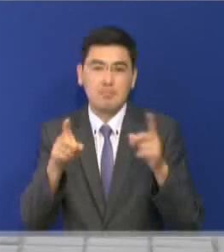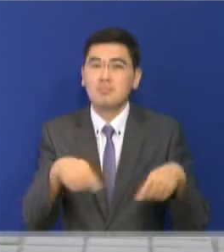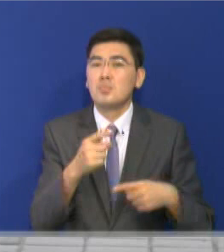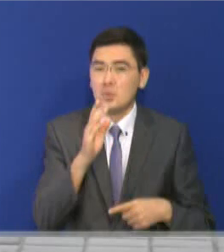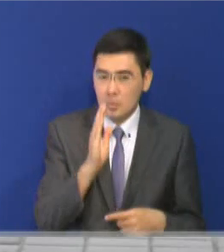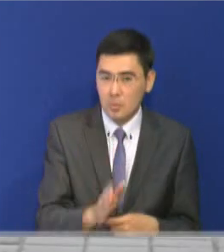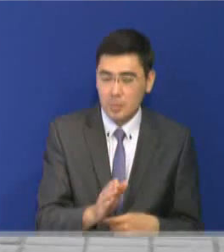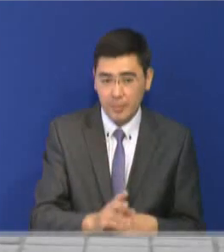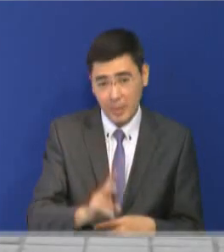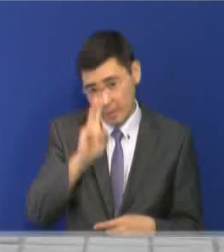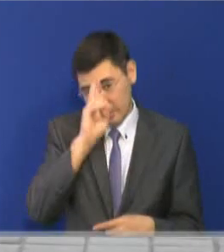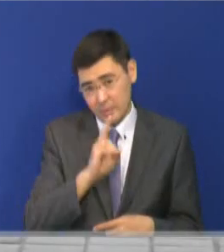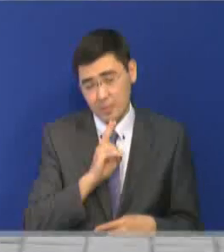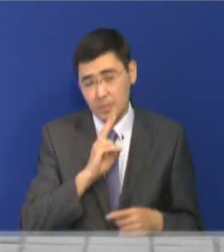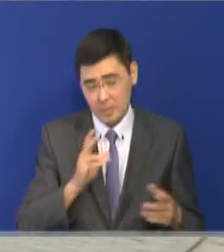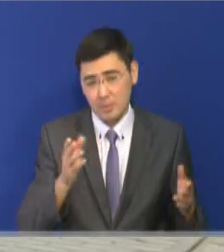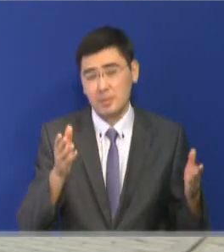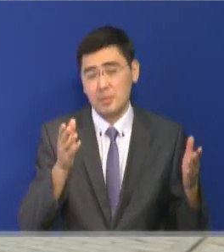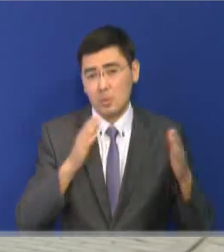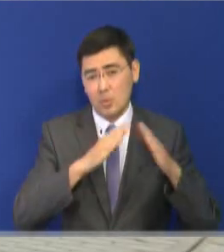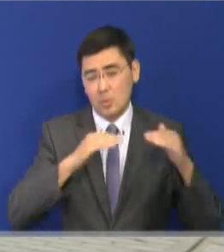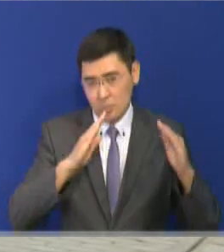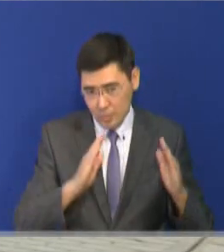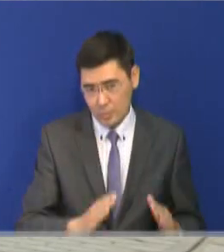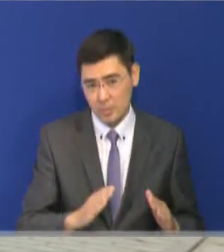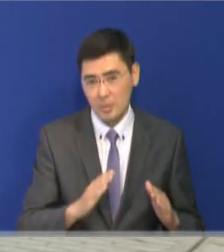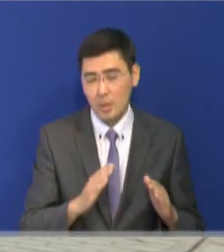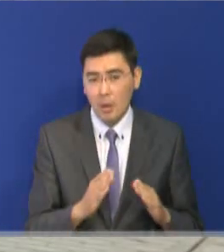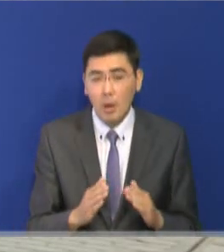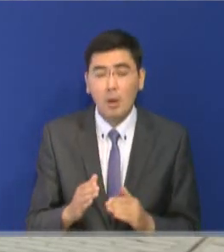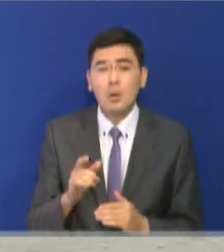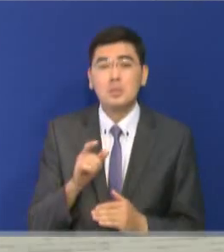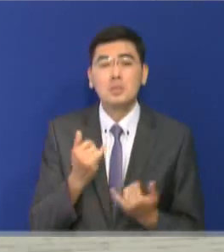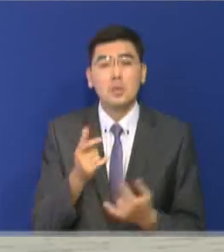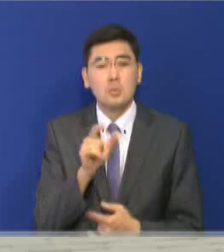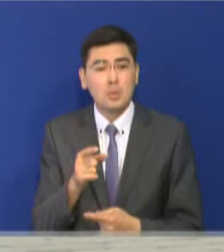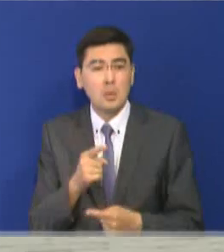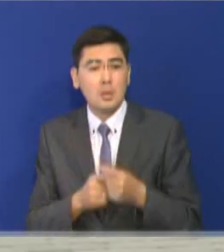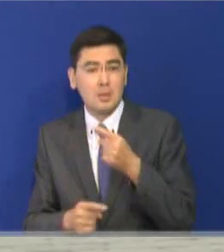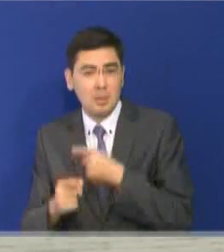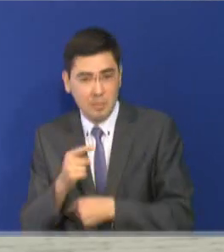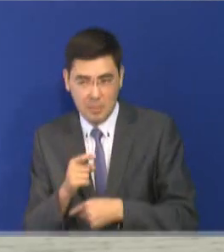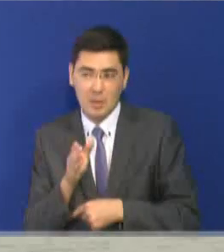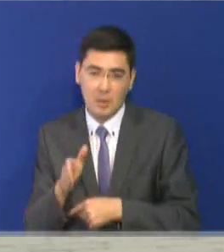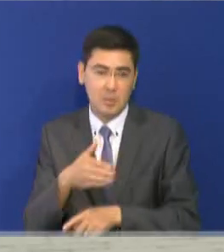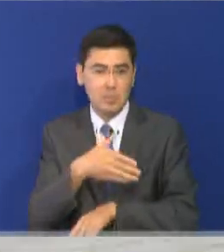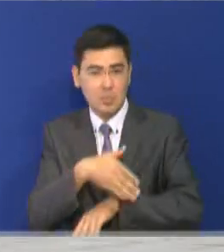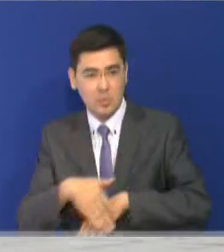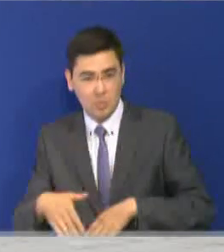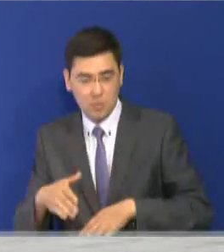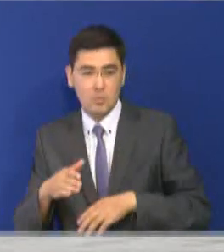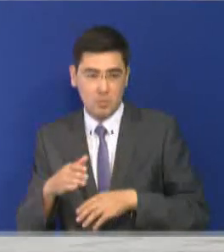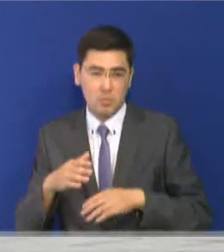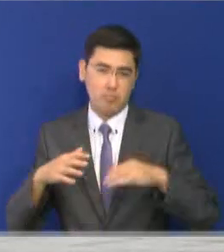екі айда үйде оқшауланған тұрғындар карантин тәртібі жеңілдетілгеннен кейін қалыпты өмірге біртіндеп оралуға дайын екендіктерін айтады. Дегенмен